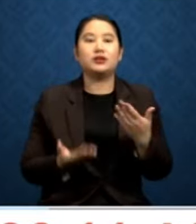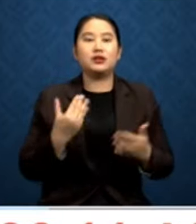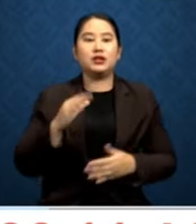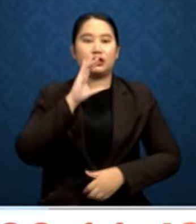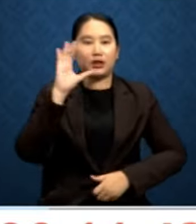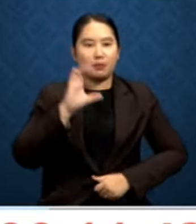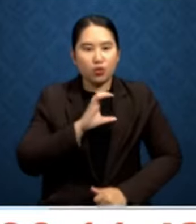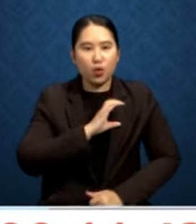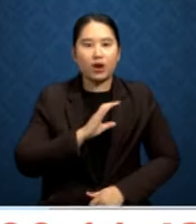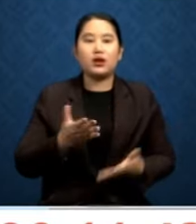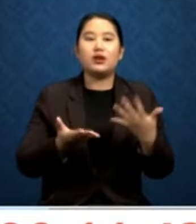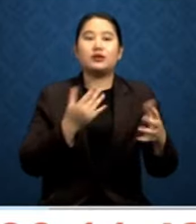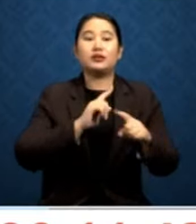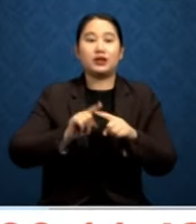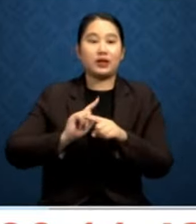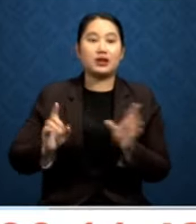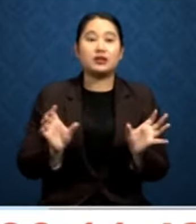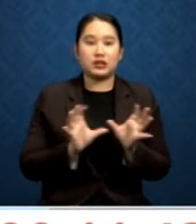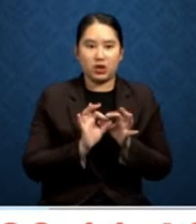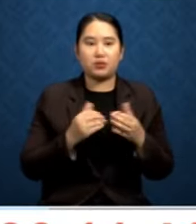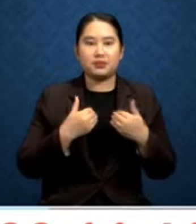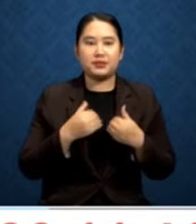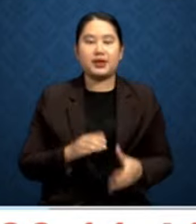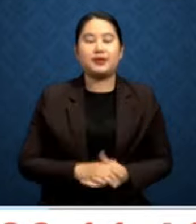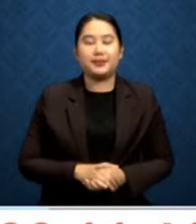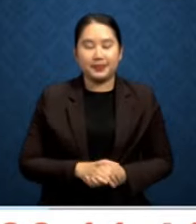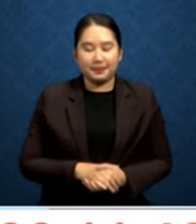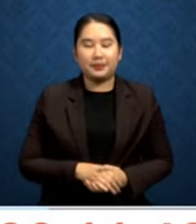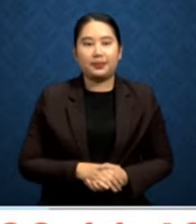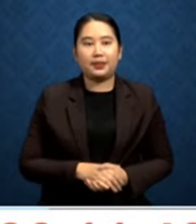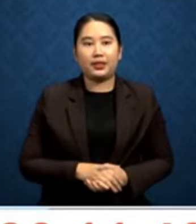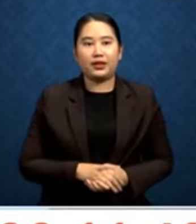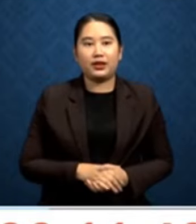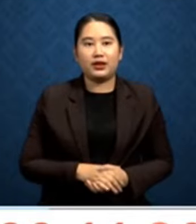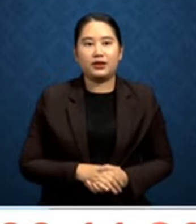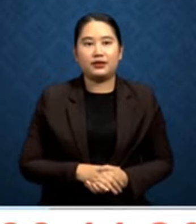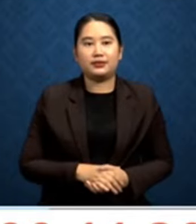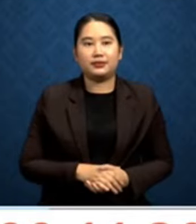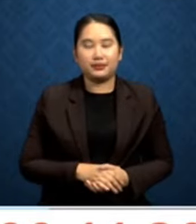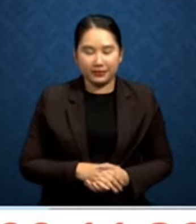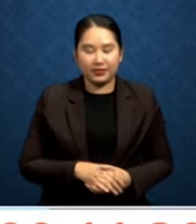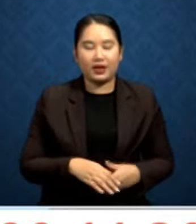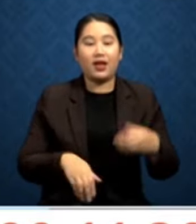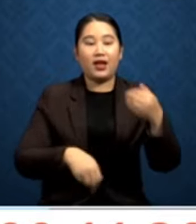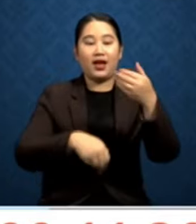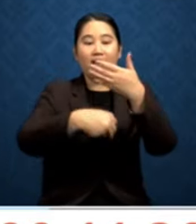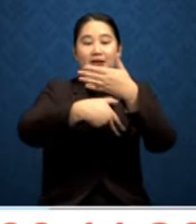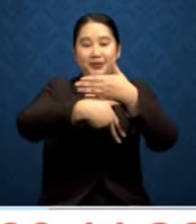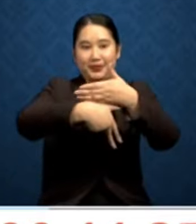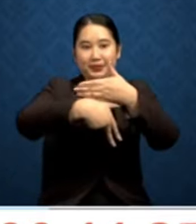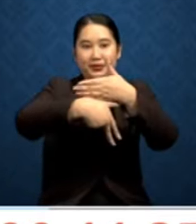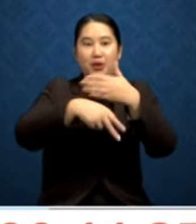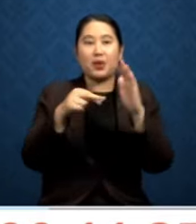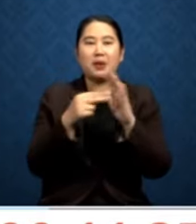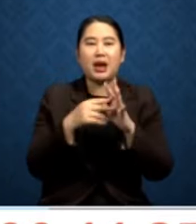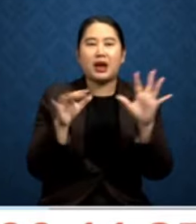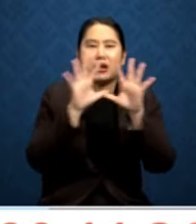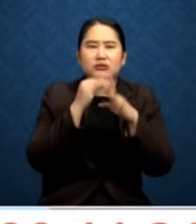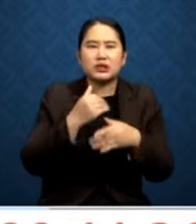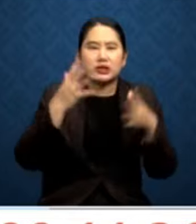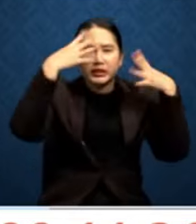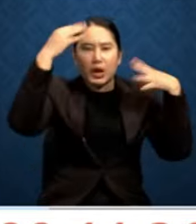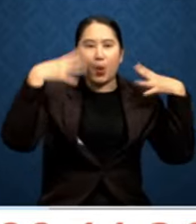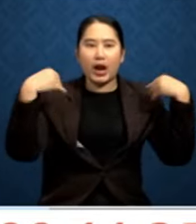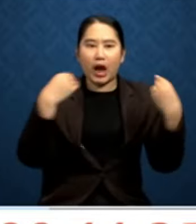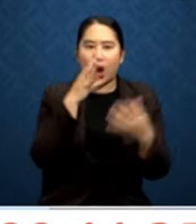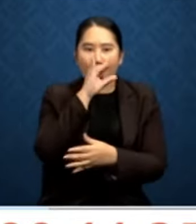เข้มาเกี่วคล้อง ซึ่ในกรณี The Icon เขาก็เรีกว่าเทวดานะครับก็ไม่รู้เปเทวดาตบทัพ